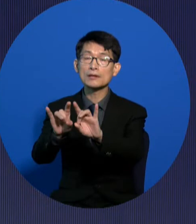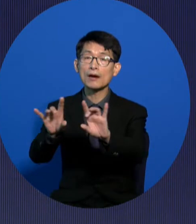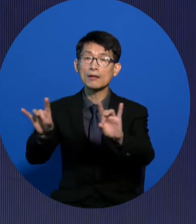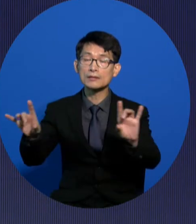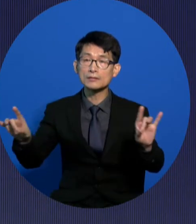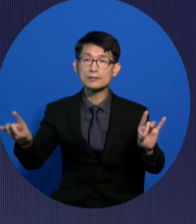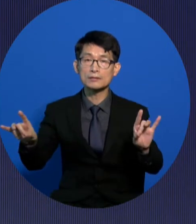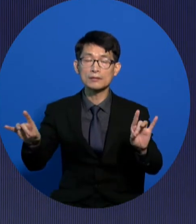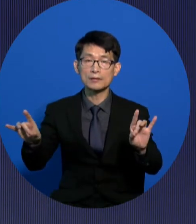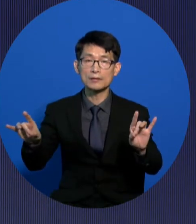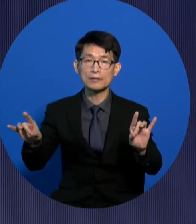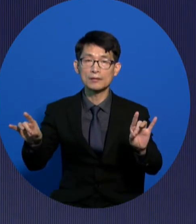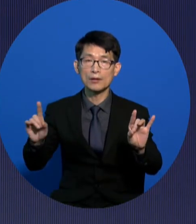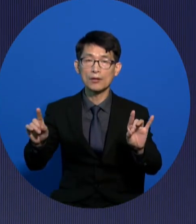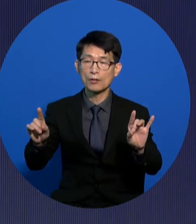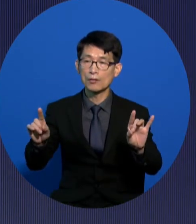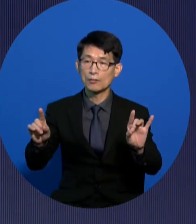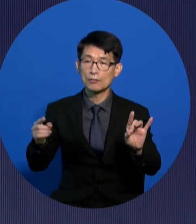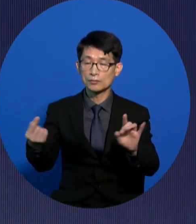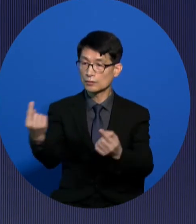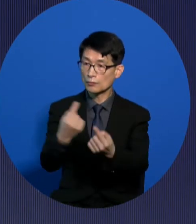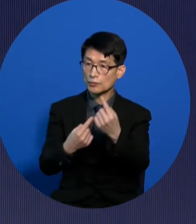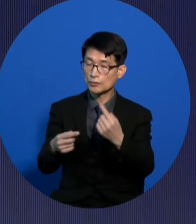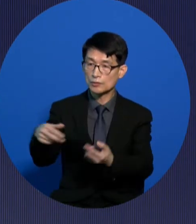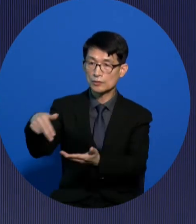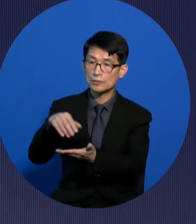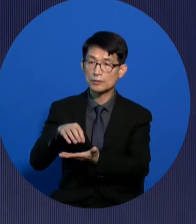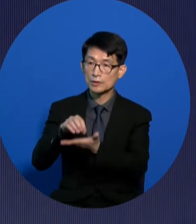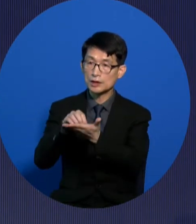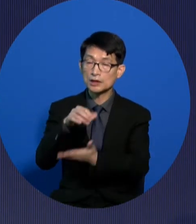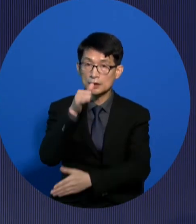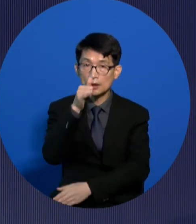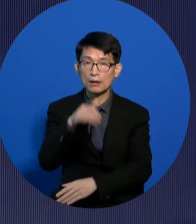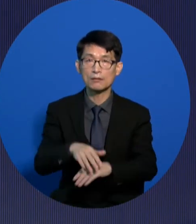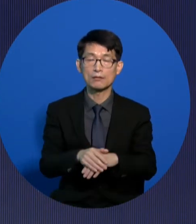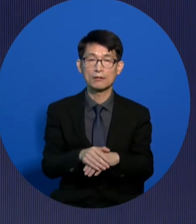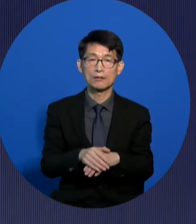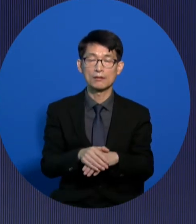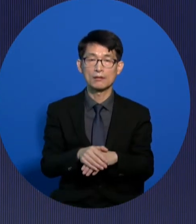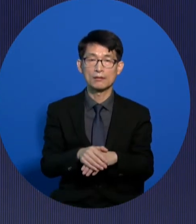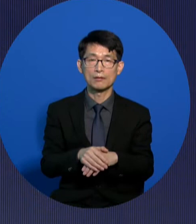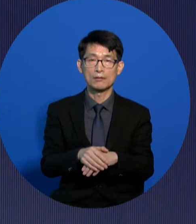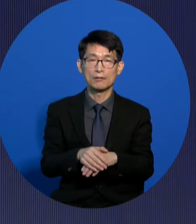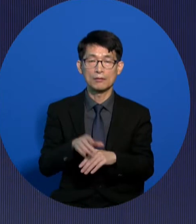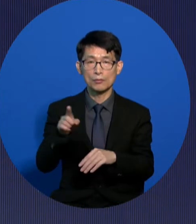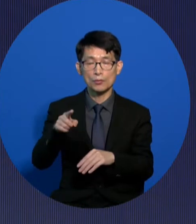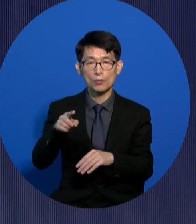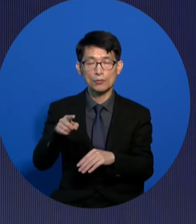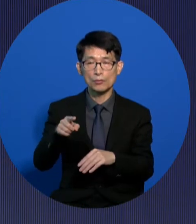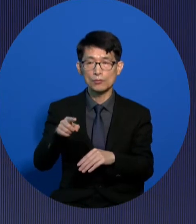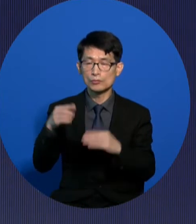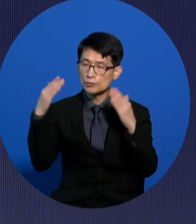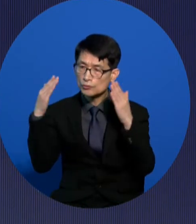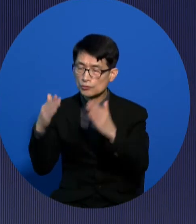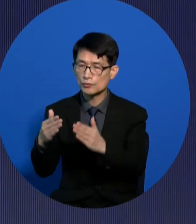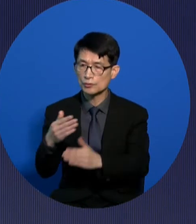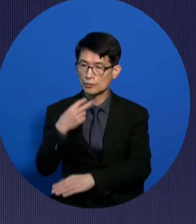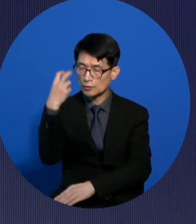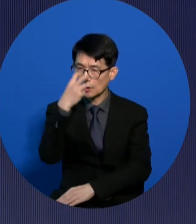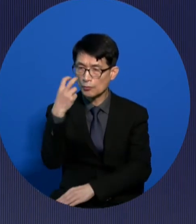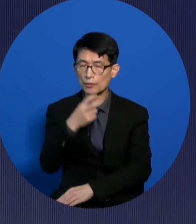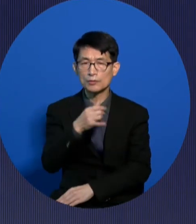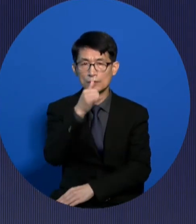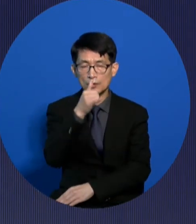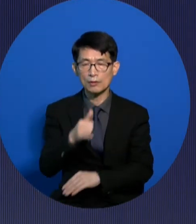해왔는지, 그냥 본인들의 기준에 본인들의 생각의 색깔을 입혀서 거기에 우리를 쓱 떠밀어서 이런